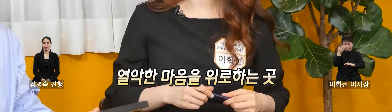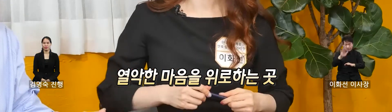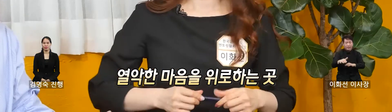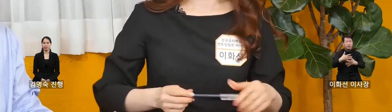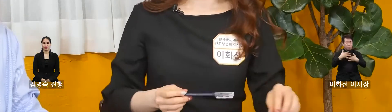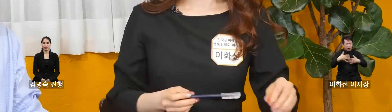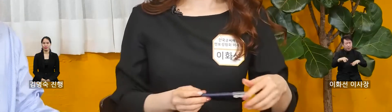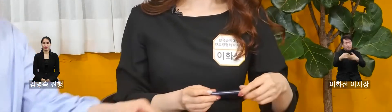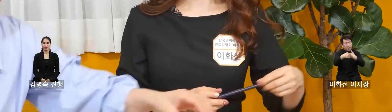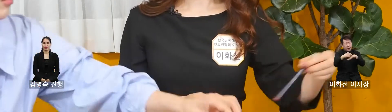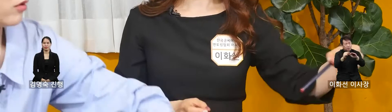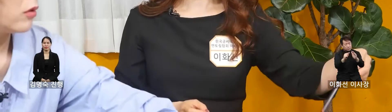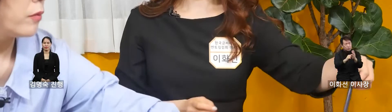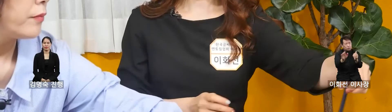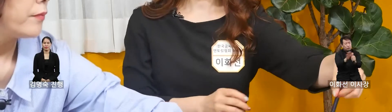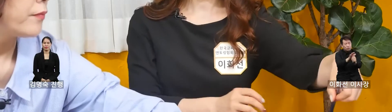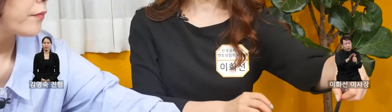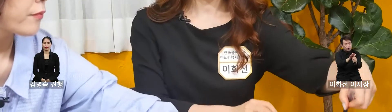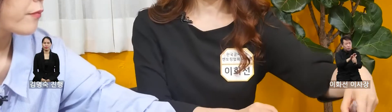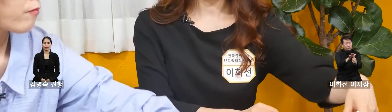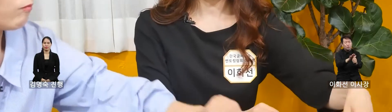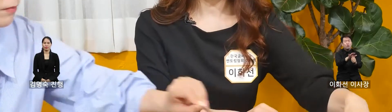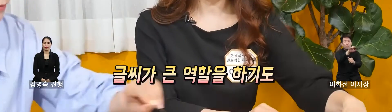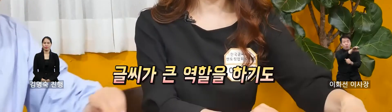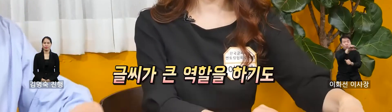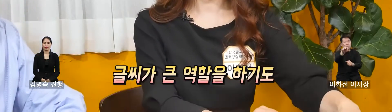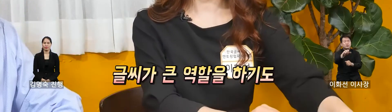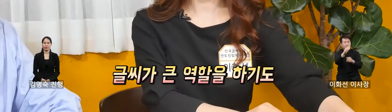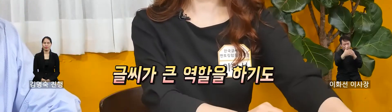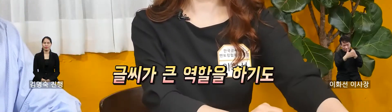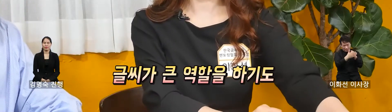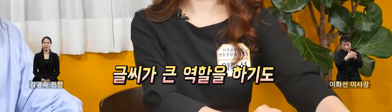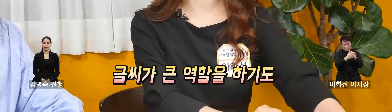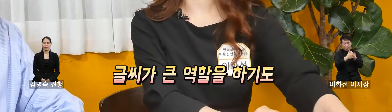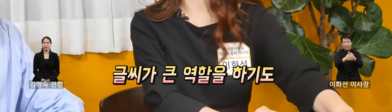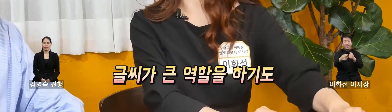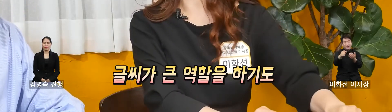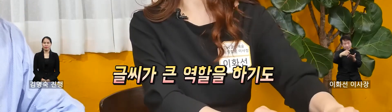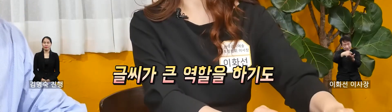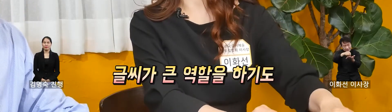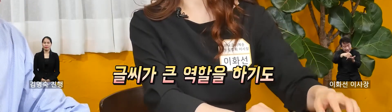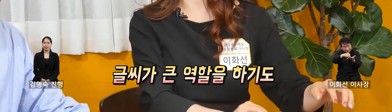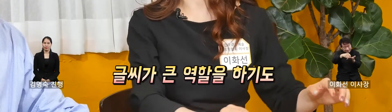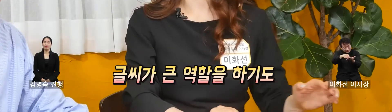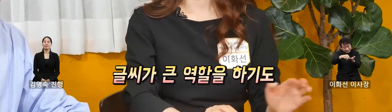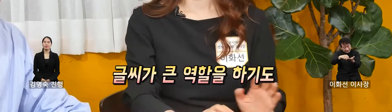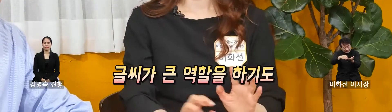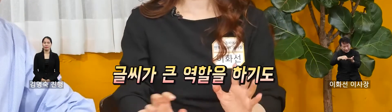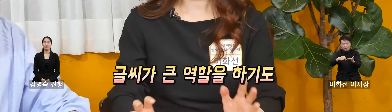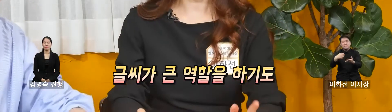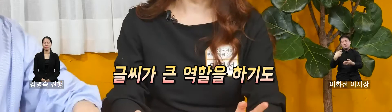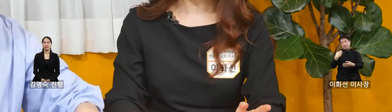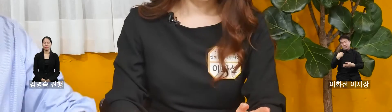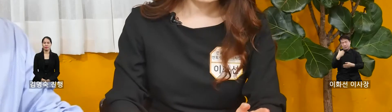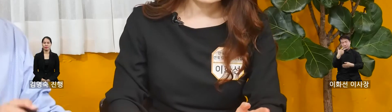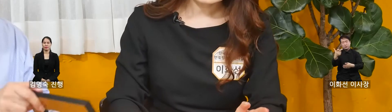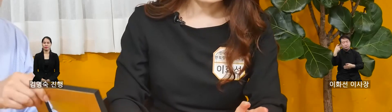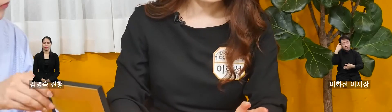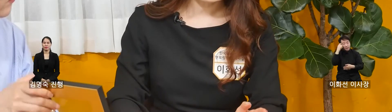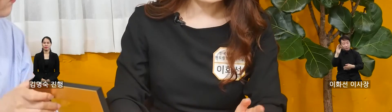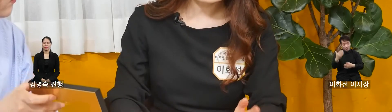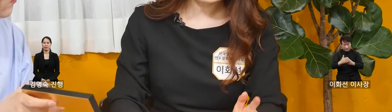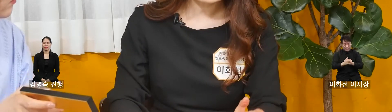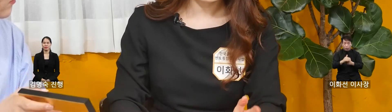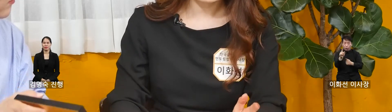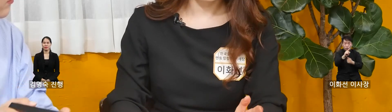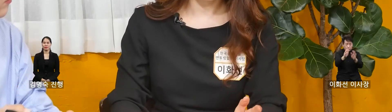곳이잖아요. 그래서 이 글씨가 들어갈 수 있는 그런 역할이 되게 많은 것 같아요. 또 어떤 분들은